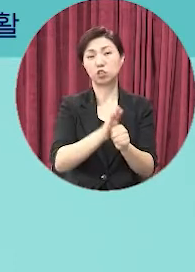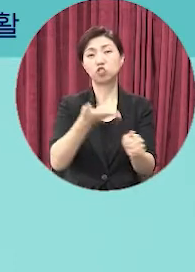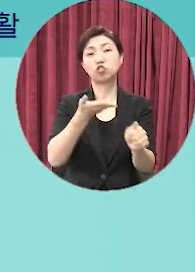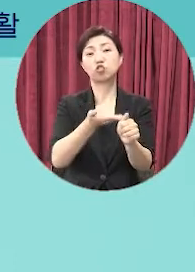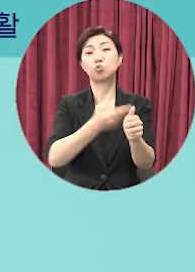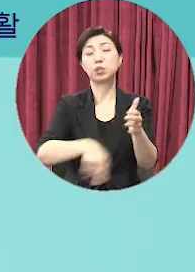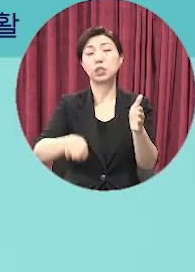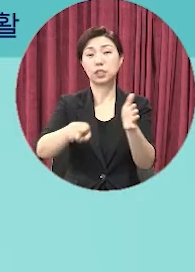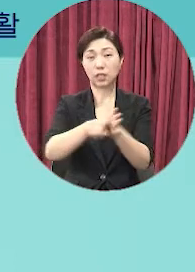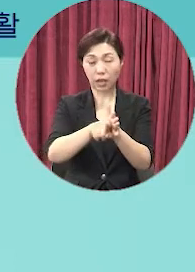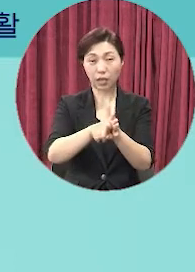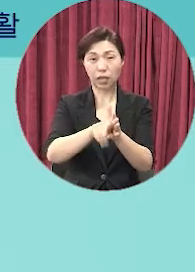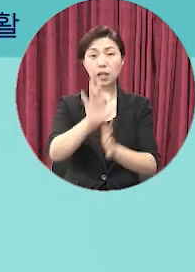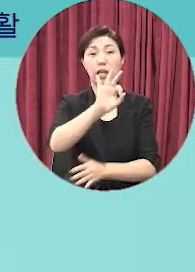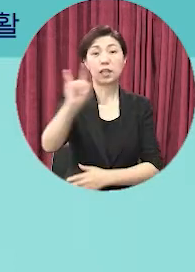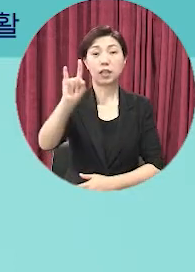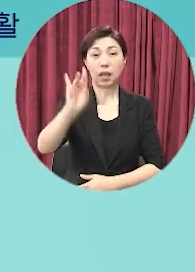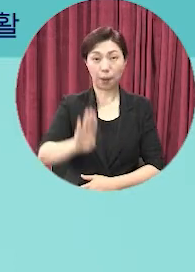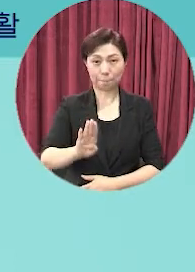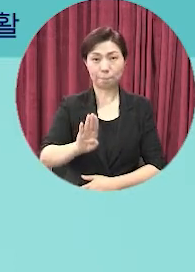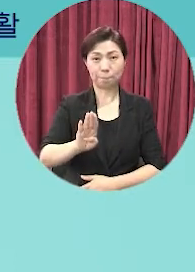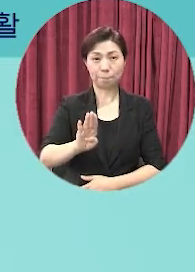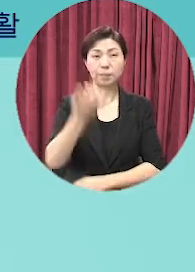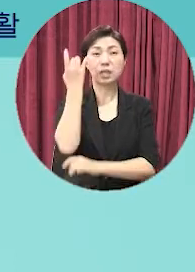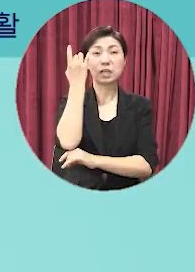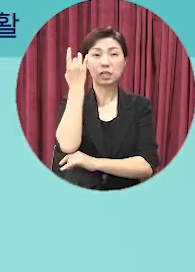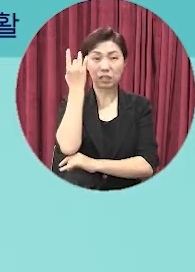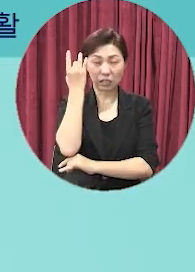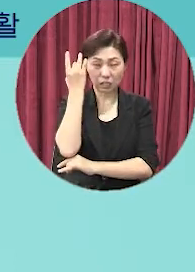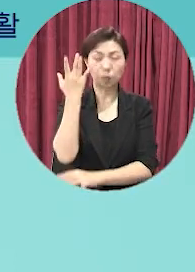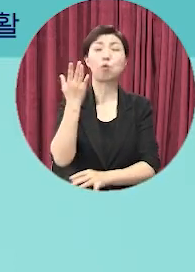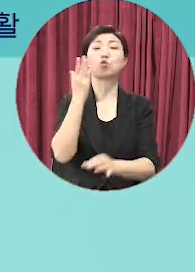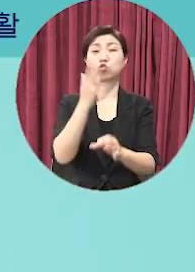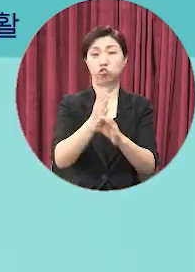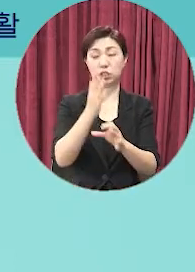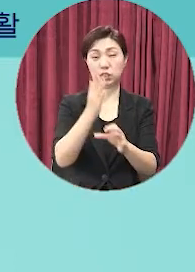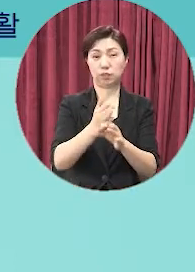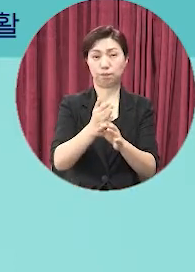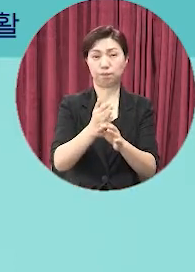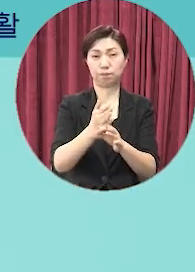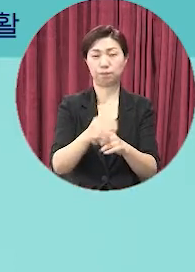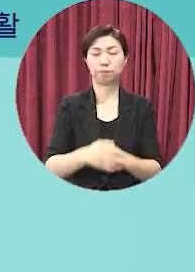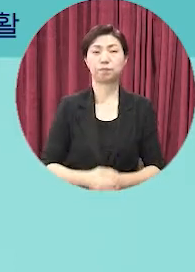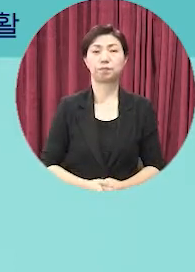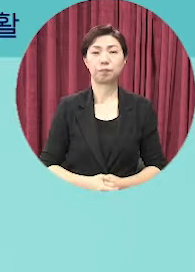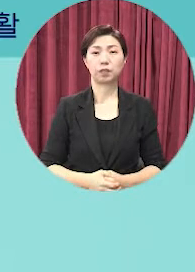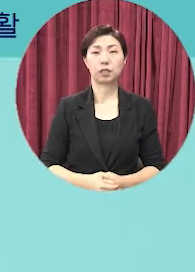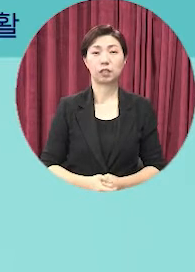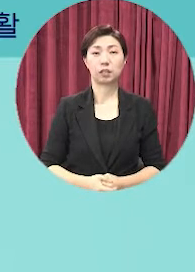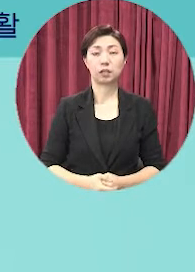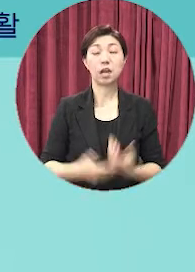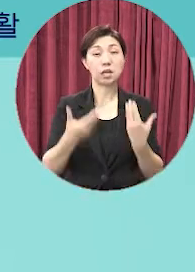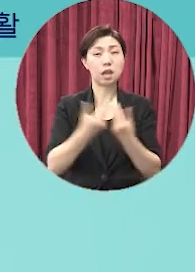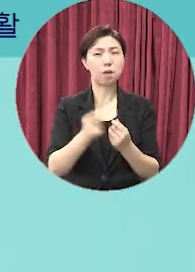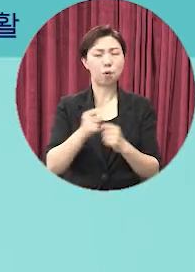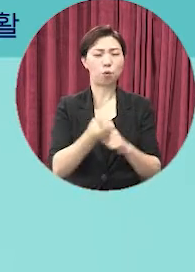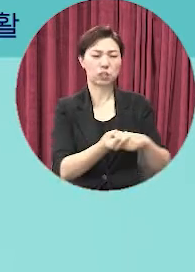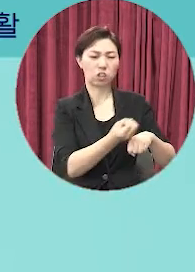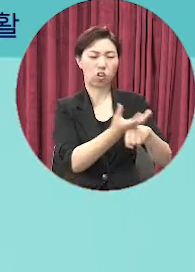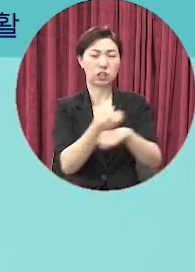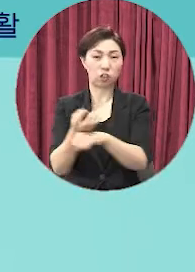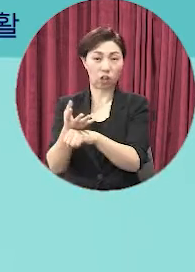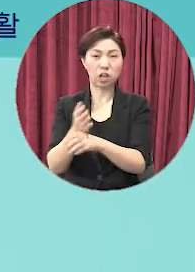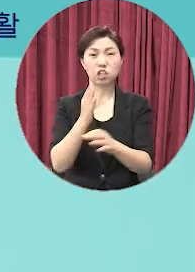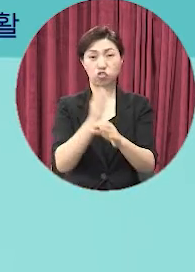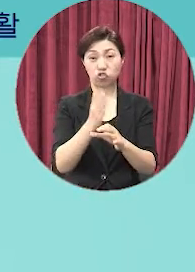그러한 이제 앱 기반의 이제 프로그램이 되겠는데 일종의 플랫폼이 되는 것입니다. 이런 것들이 개발된다면은